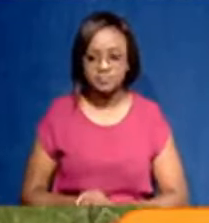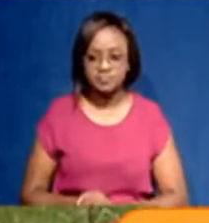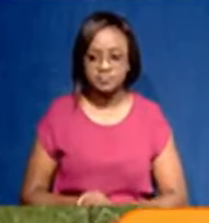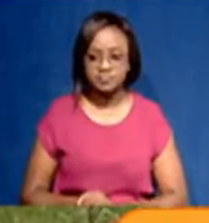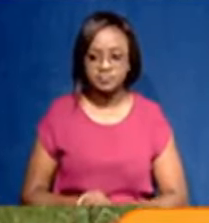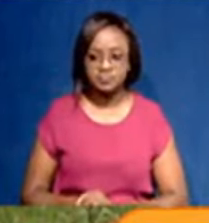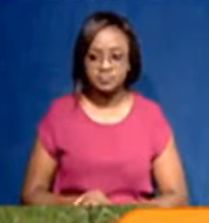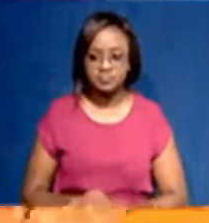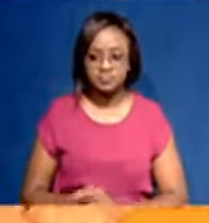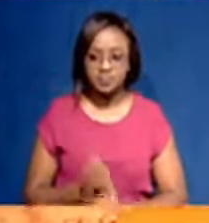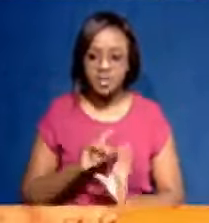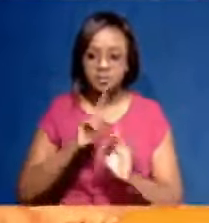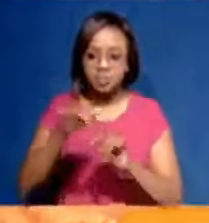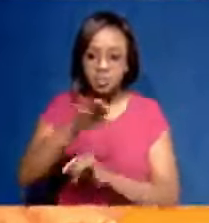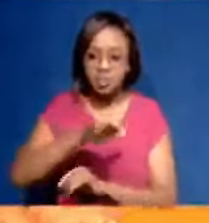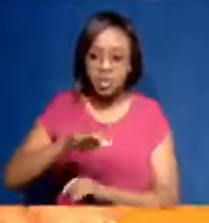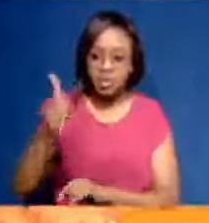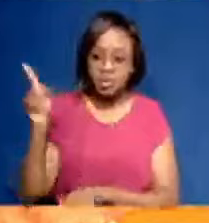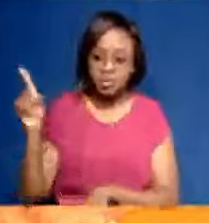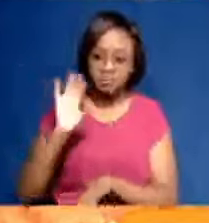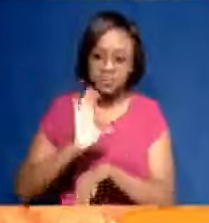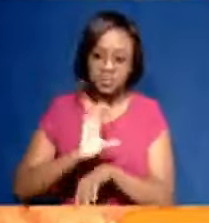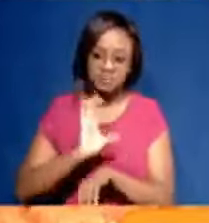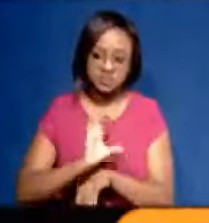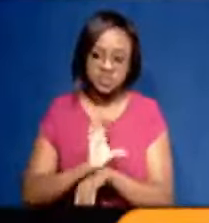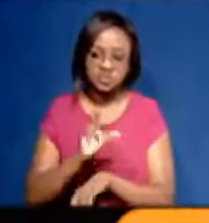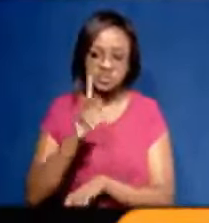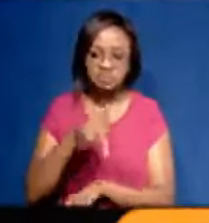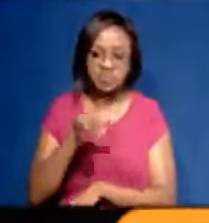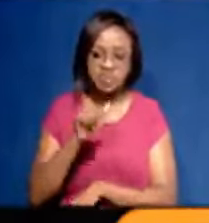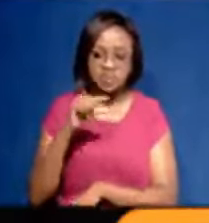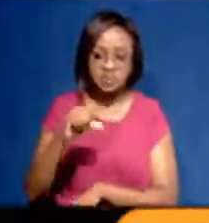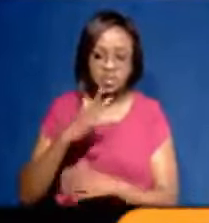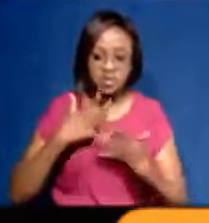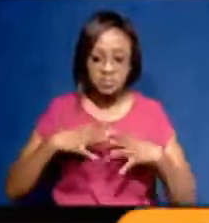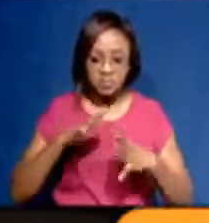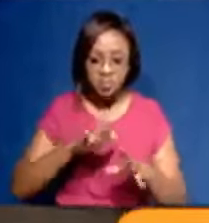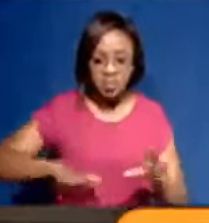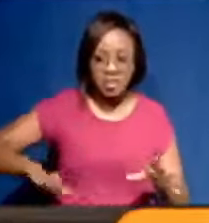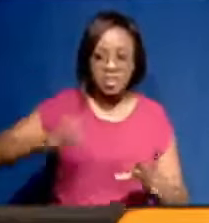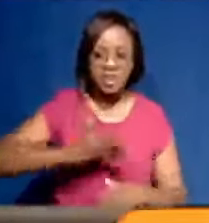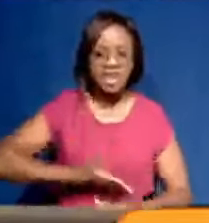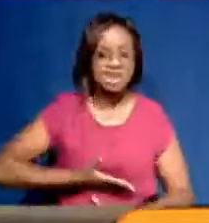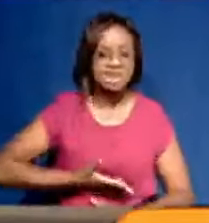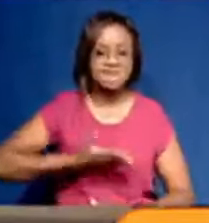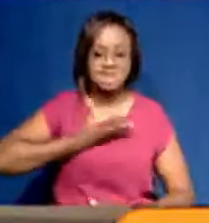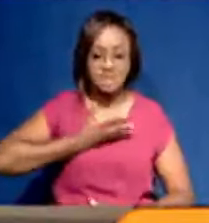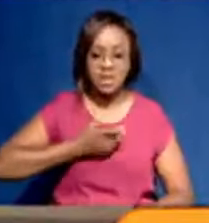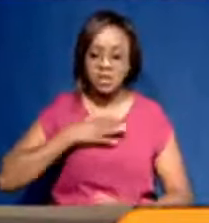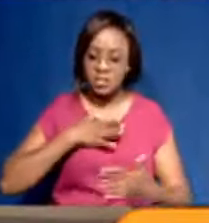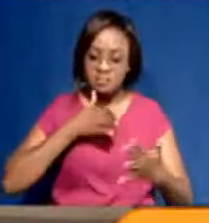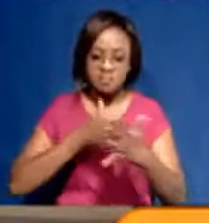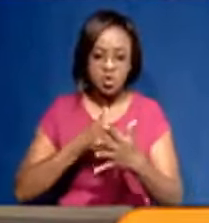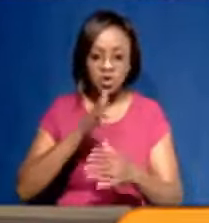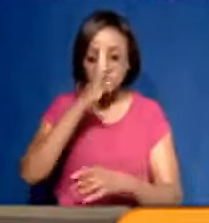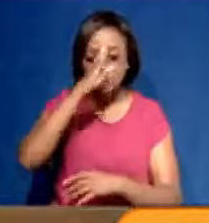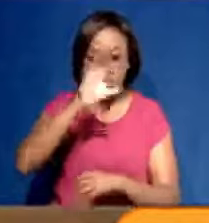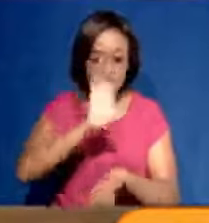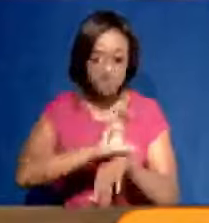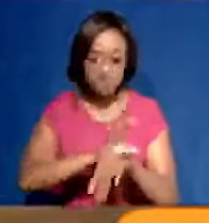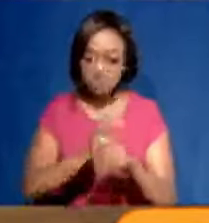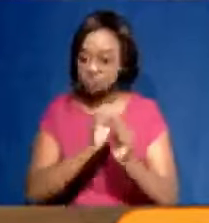Tulizuru eneo la tukio katika kanisa la PAG. Wenyeji wenye hasira wakizuia waumini kufanya ibada ya